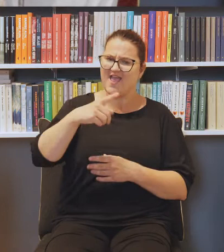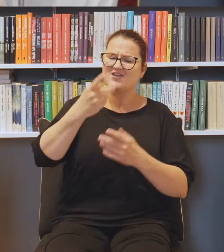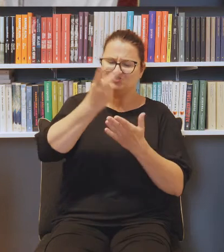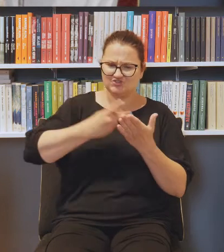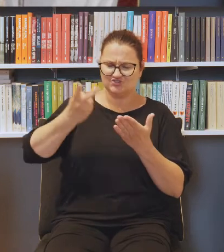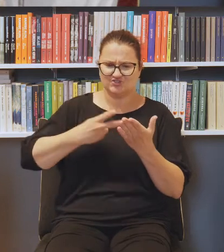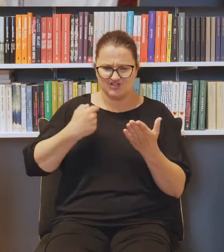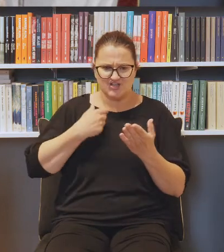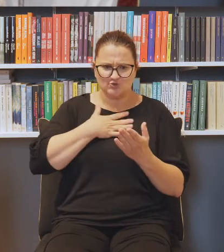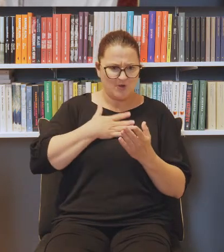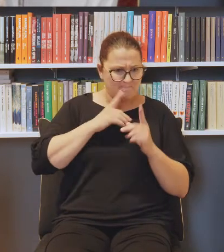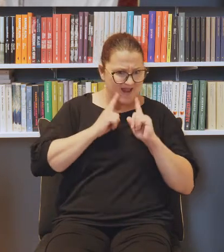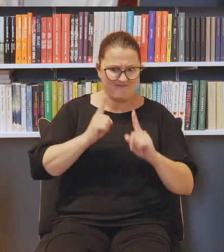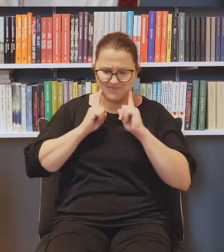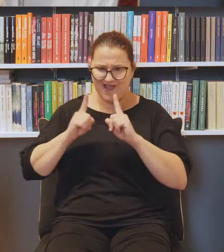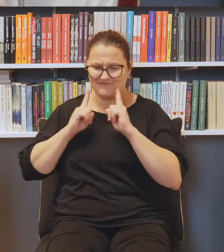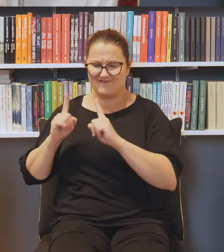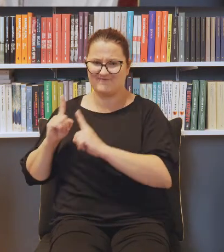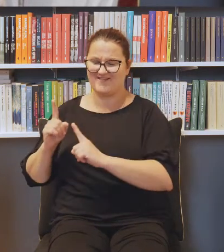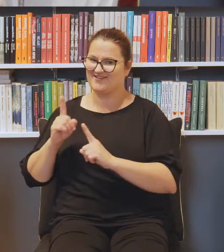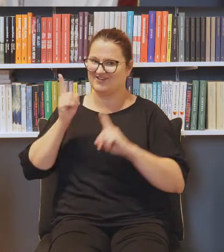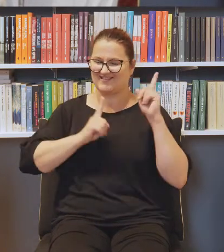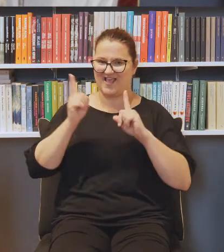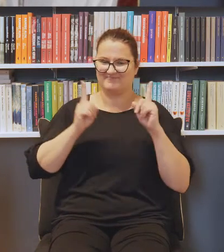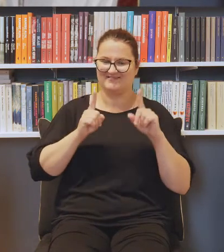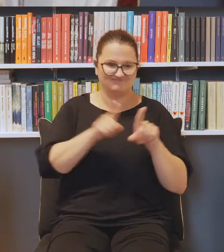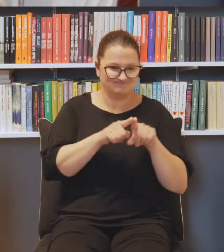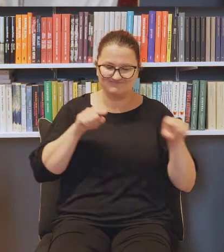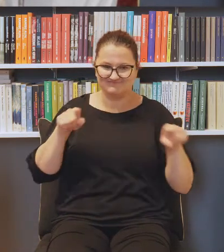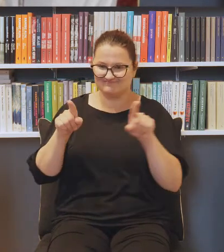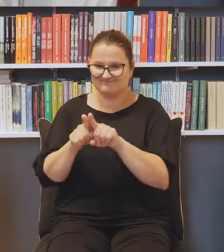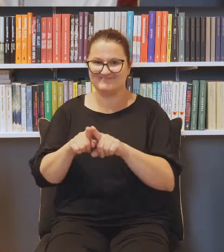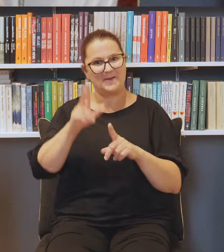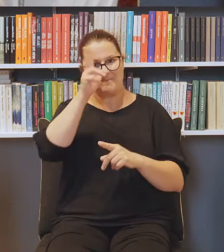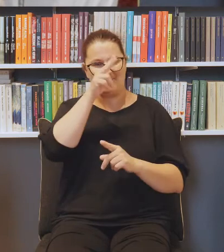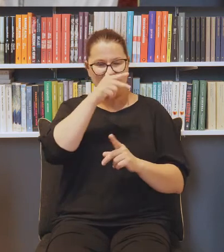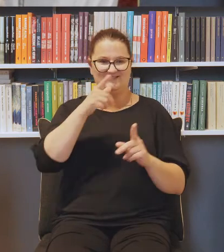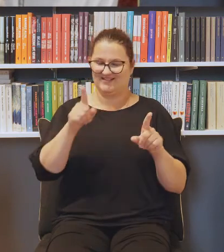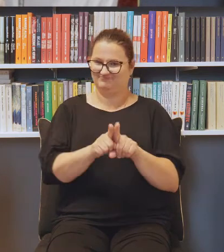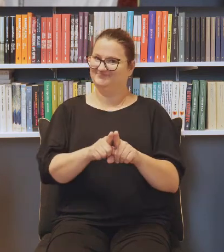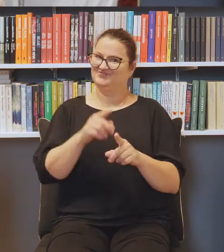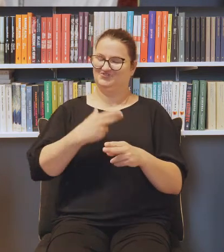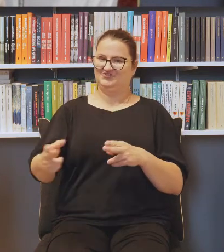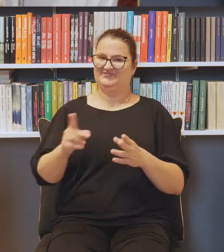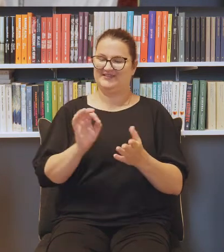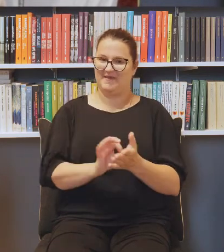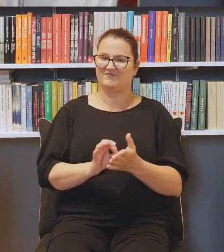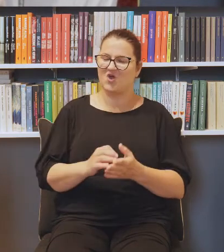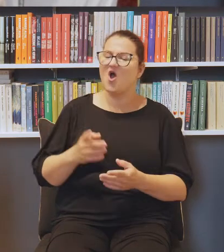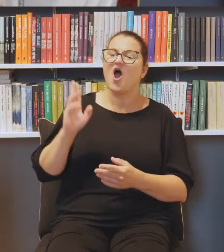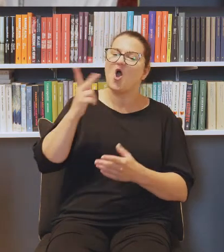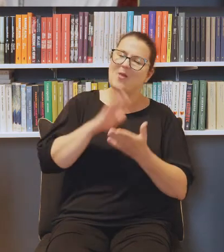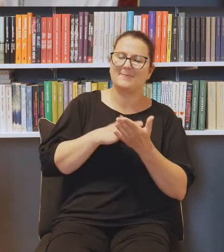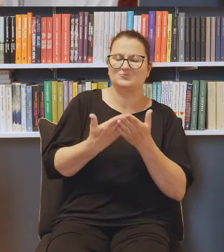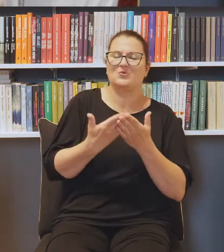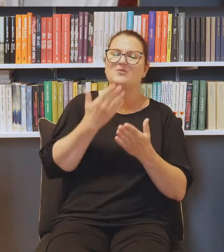wszystko przykładają jeden do jednego, czasami. Nawet jeden do jednego moje przedstawienie Pabianic, na przykład też takie recenzje, że a ja kiedyś byłem w